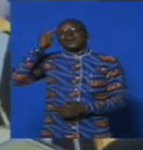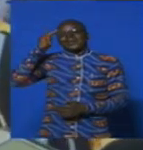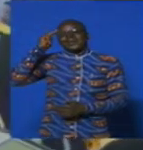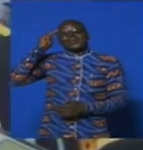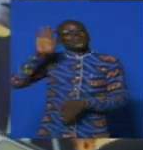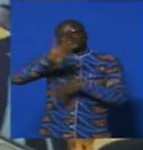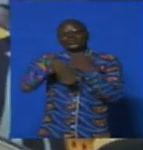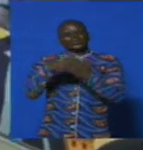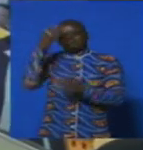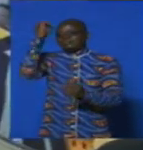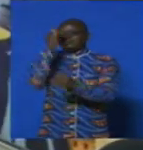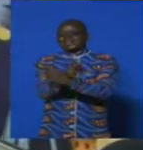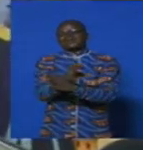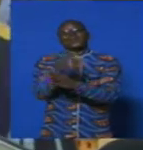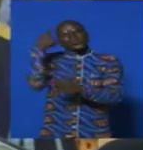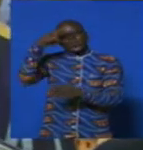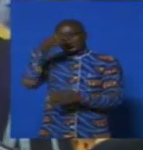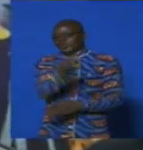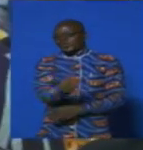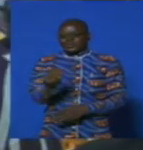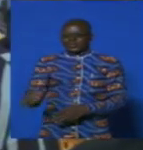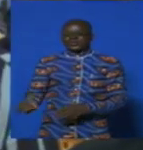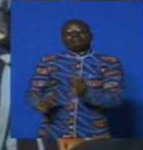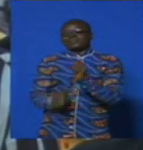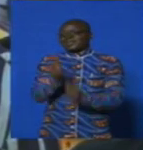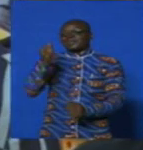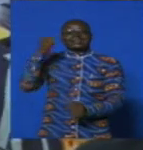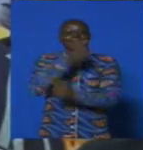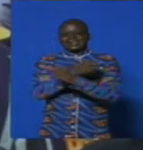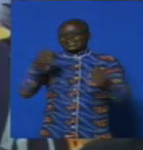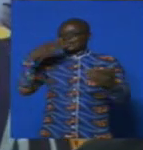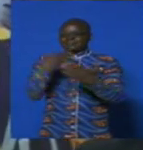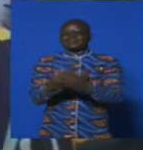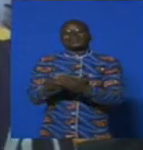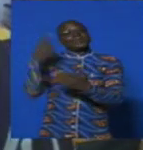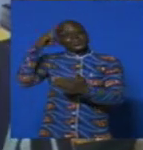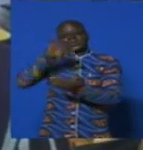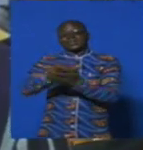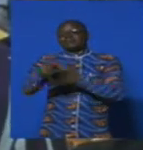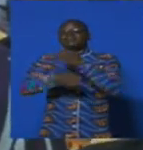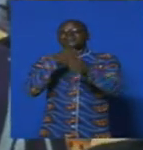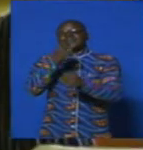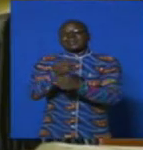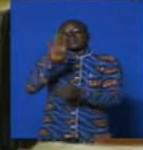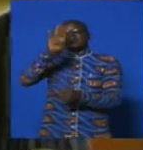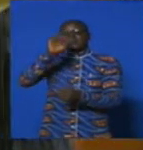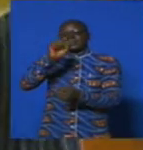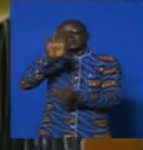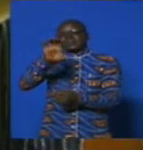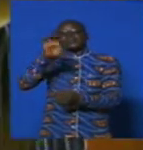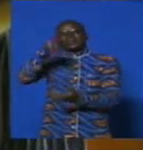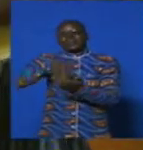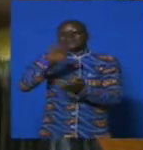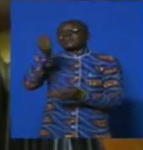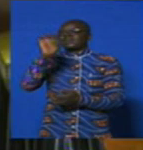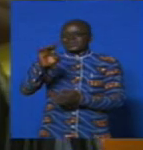prêt pour que les choses se passent très bien pour cette édition du baccalauréat 2018. Il est